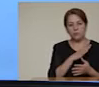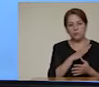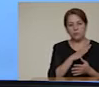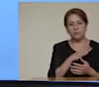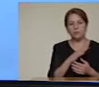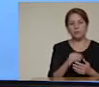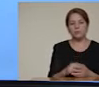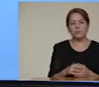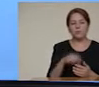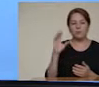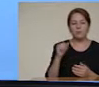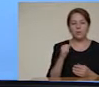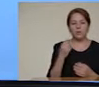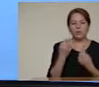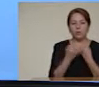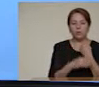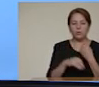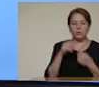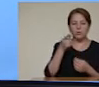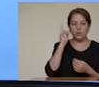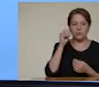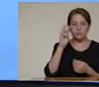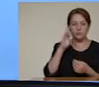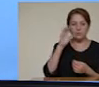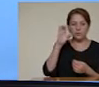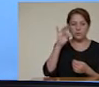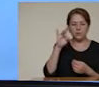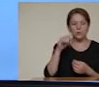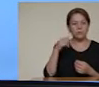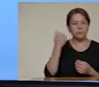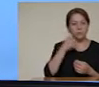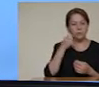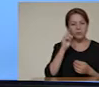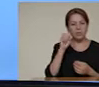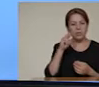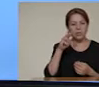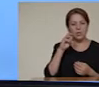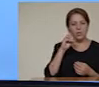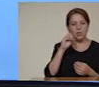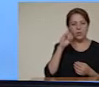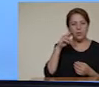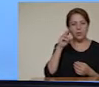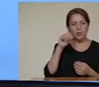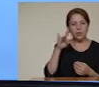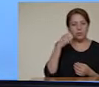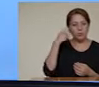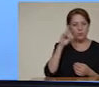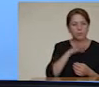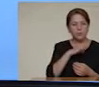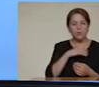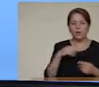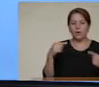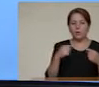boshlandi. Va natijada qadimgi Misrda dastlabki kalendar paydo bo'ldi. Albatta 30 kun